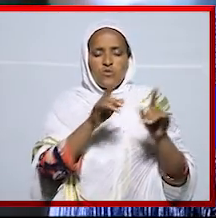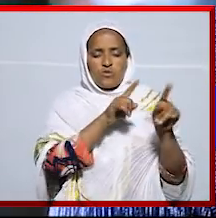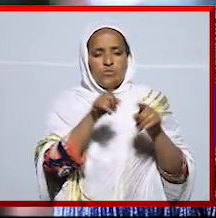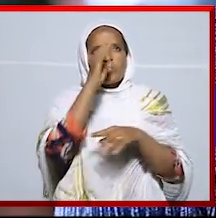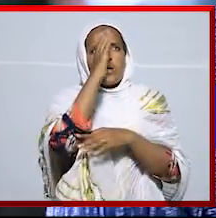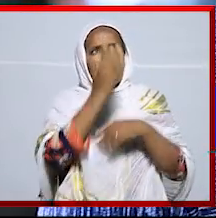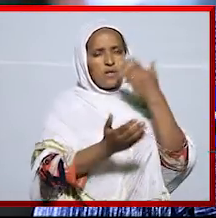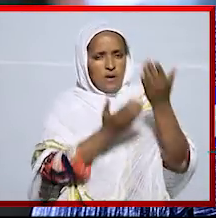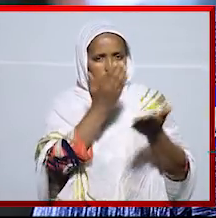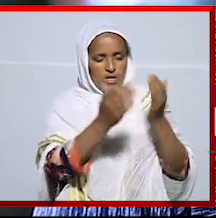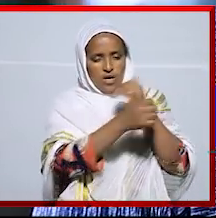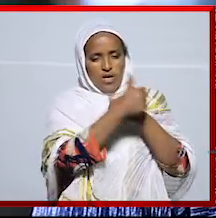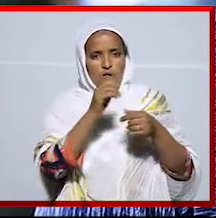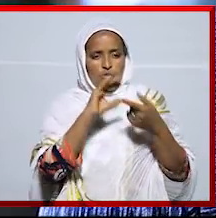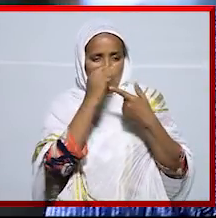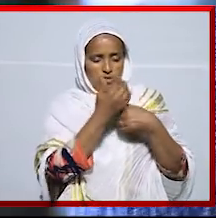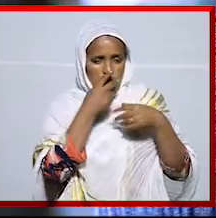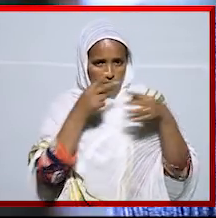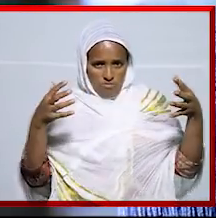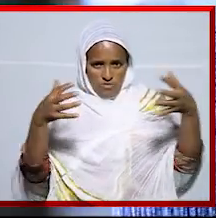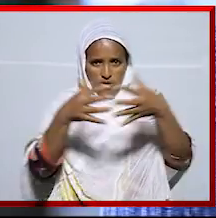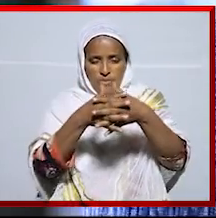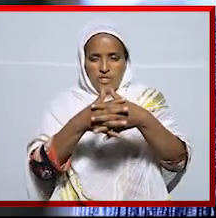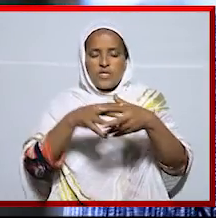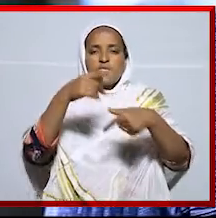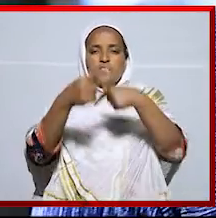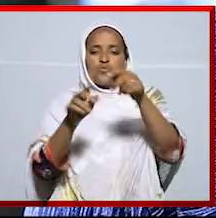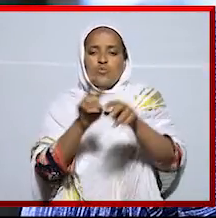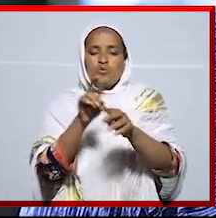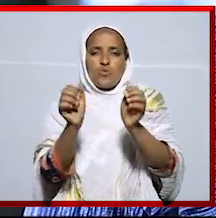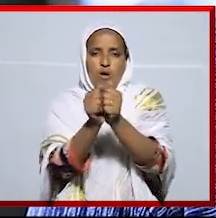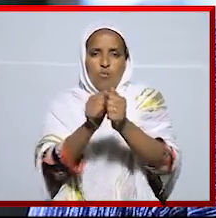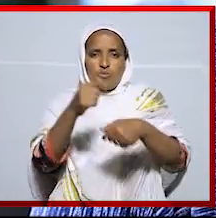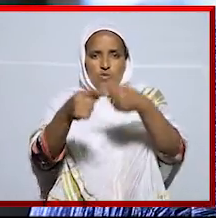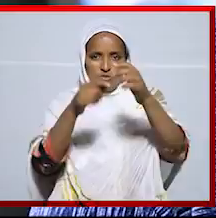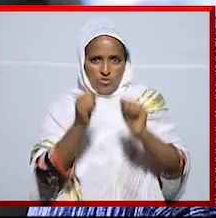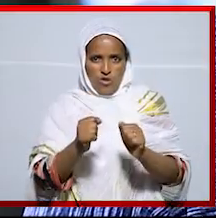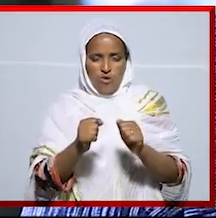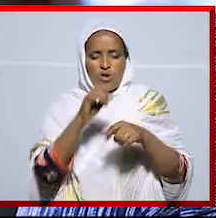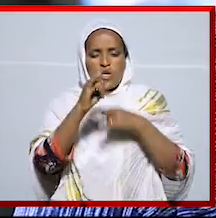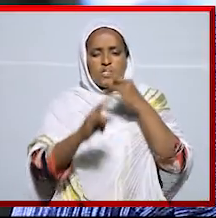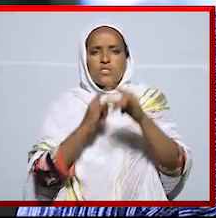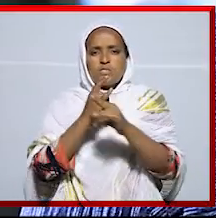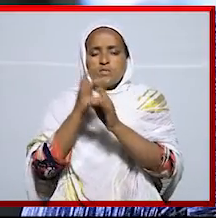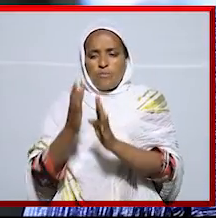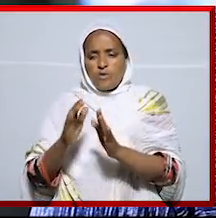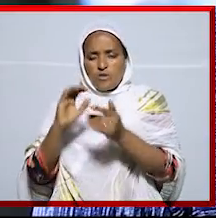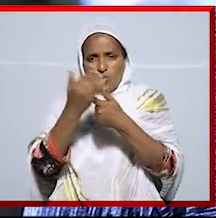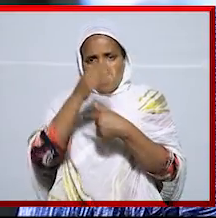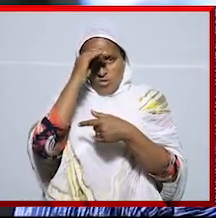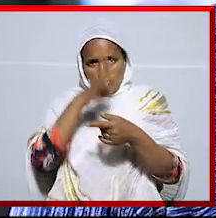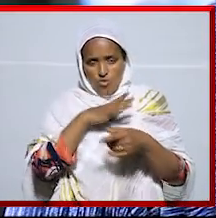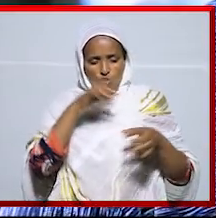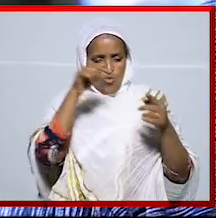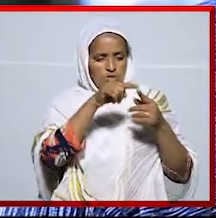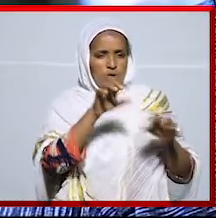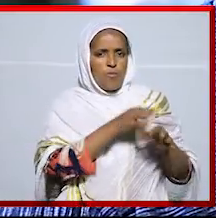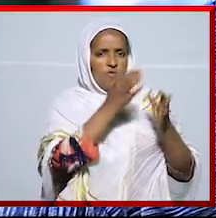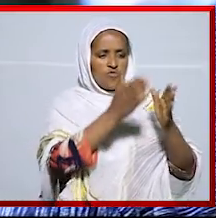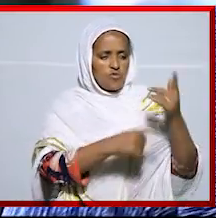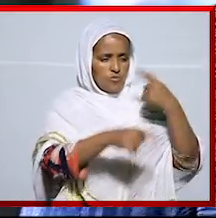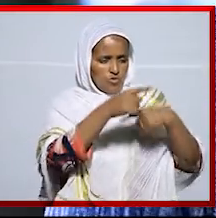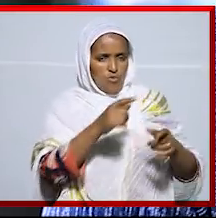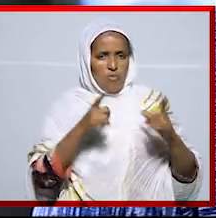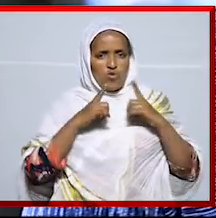አለመስረቅ ወይም በአጠቃላይ ኃጢአት አለመስራት ሊሆን ይችላል። ከዛ በጸዳ መንገድ ግን ዓለማዊነት የሚፈልገው ደግሞ ምንድን ነው? ዘመናዊ ነገሮች